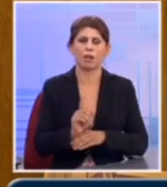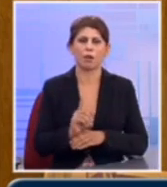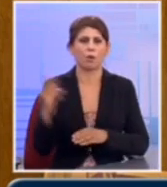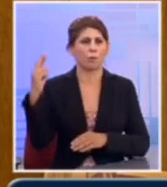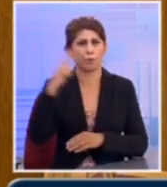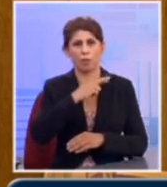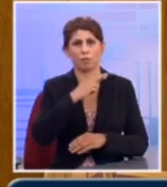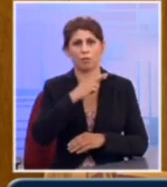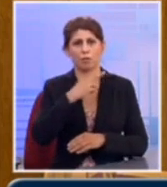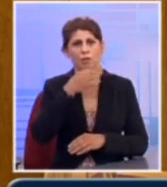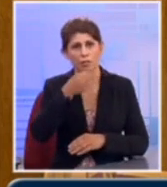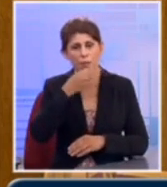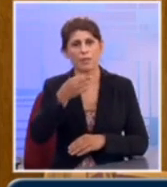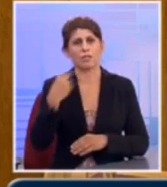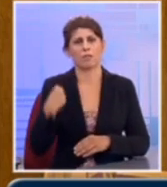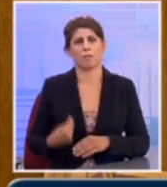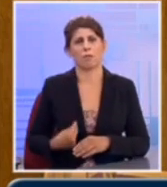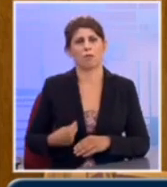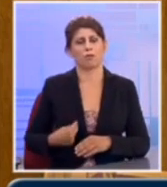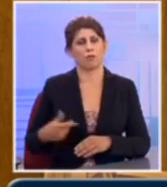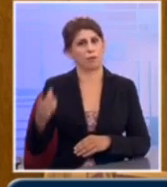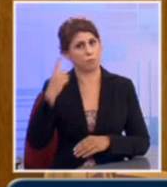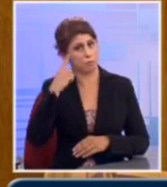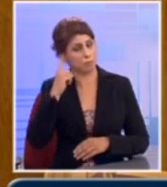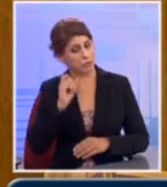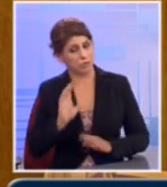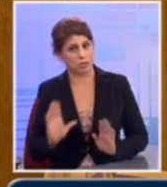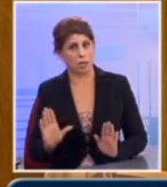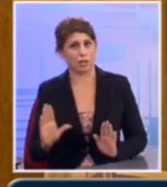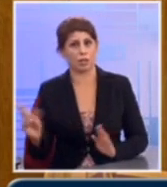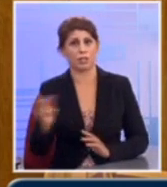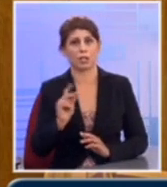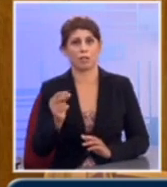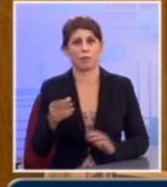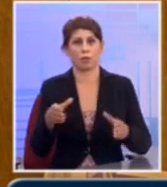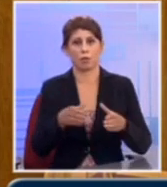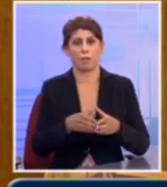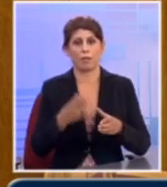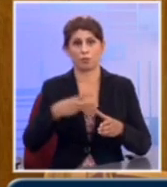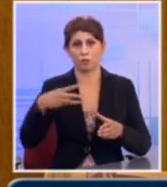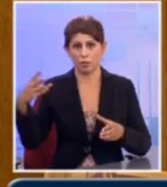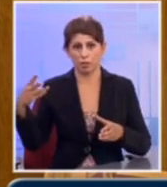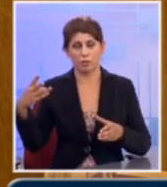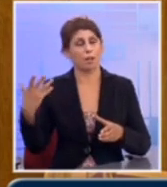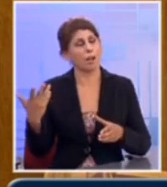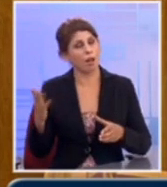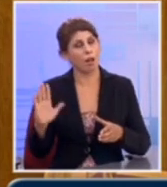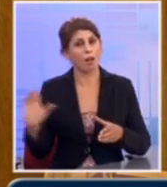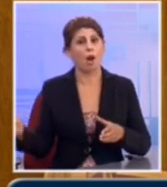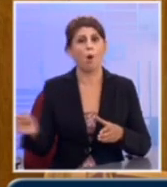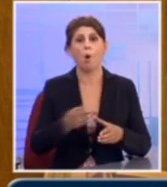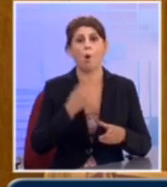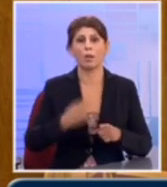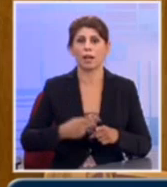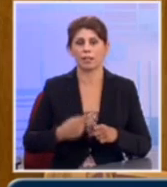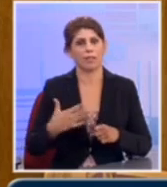πρωθυπουργός θα μιλήσει δημόσια απ ότι έχω υπόψη μου στην κοινοβουλευτική ομάδα του συριζα άρα όλος ο ελληνικός